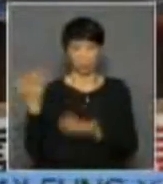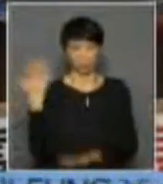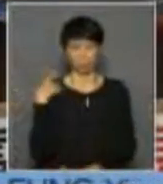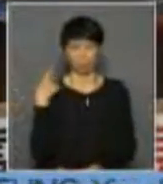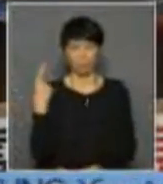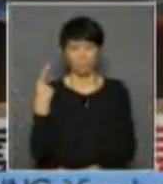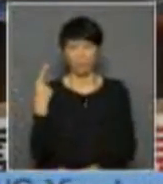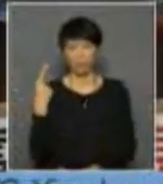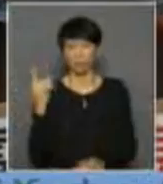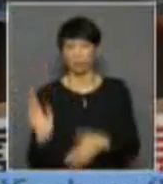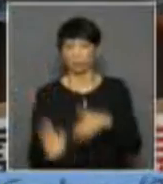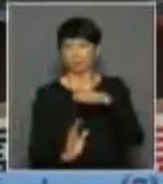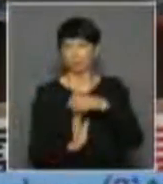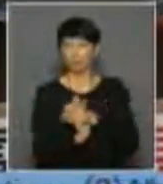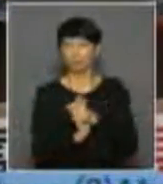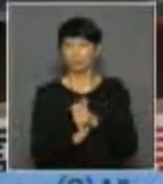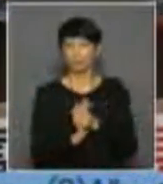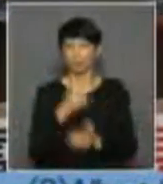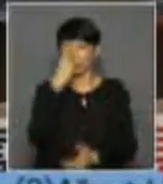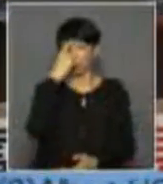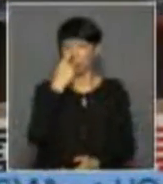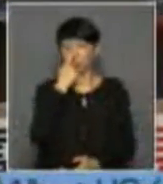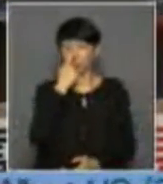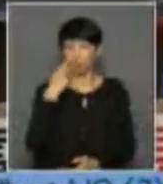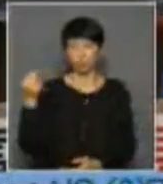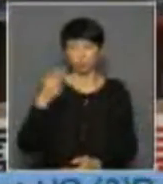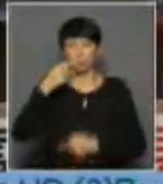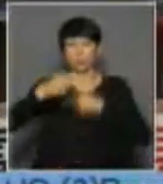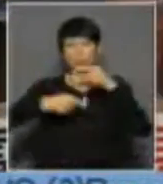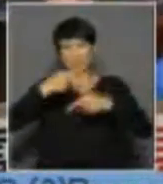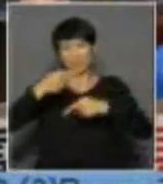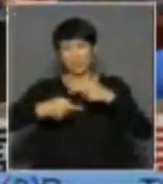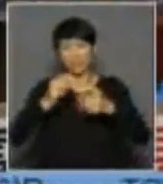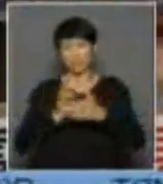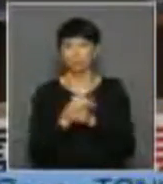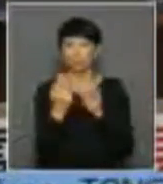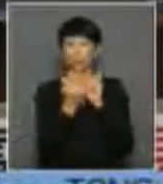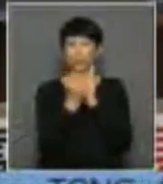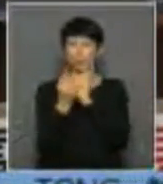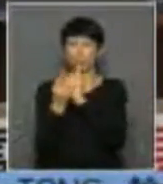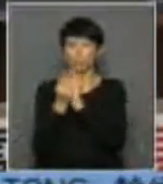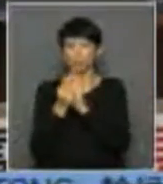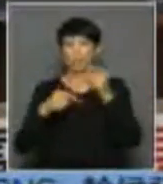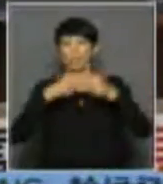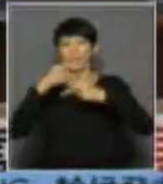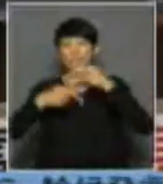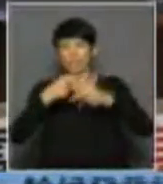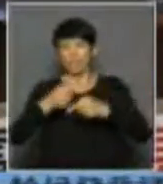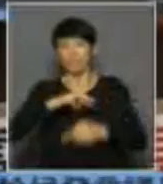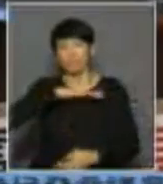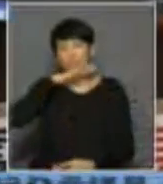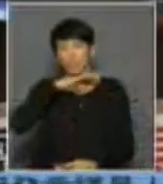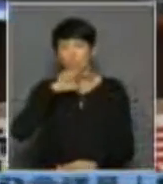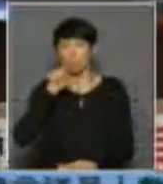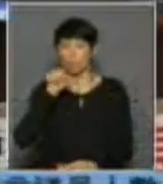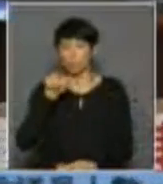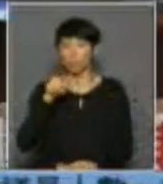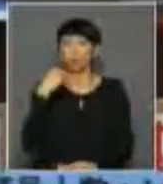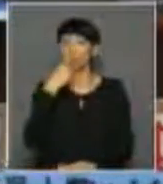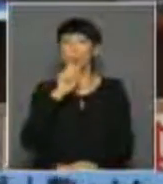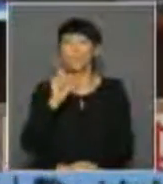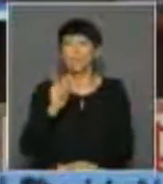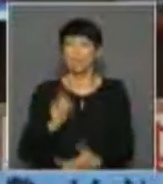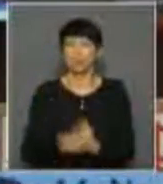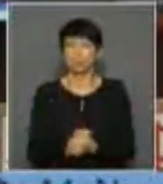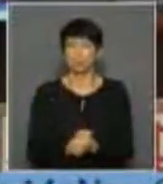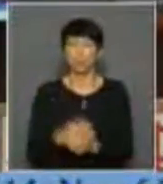咁啊，梁振英就話再傾一傾啊嘛，即係同大家再講一講，咁啊等睇下佢有咩講啦，係嘛？